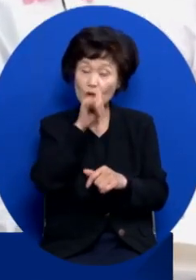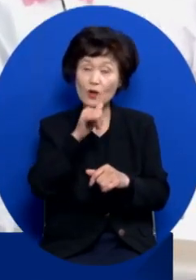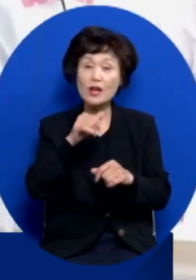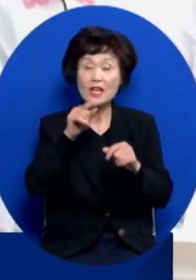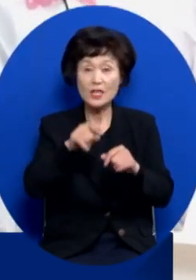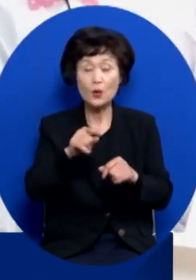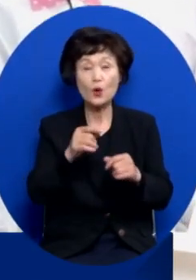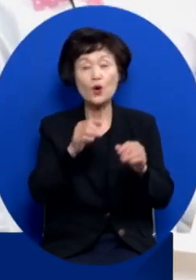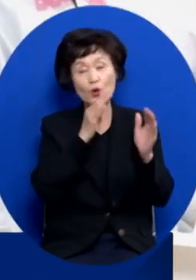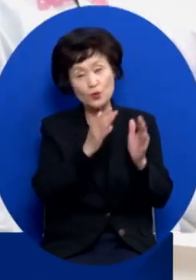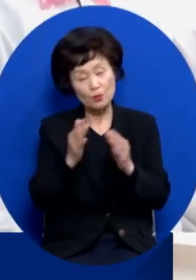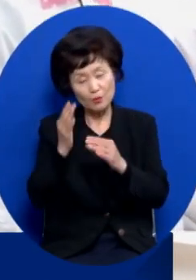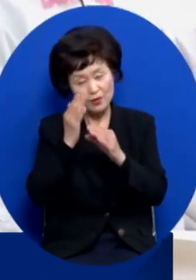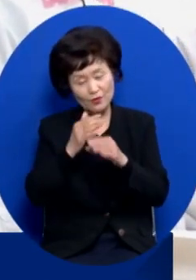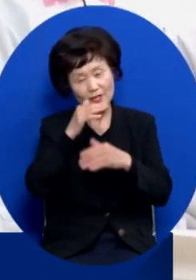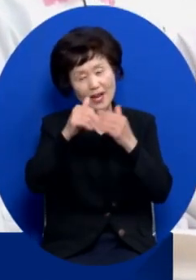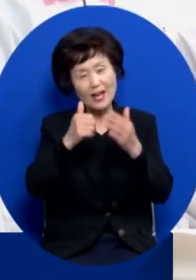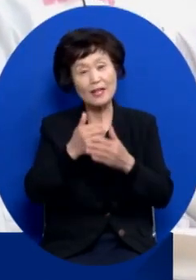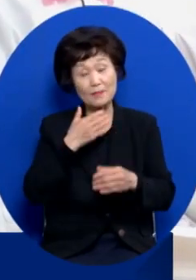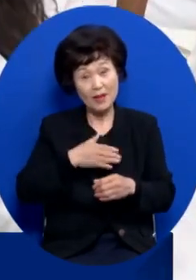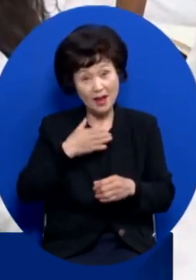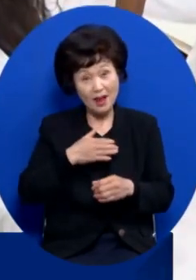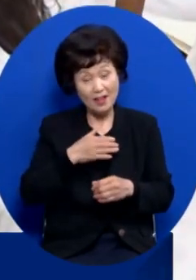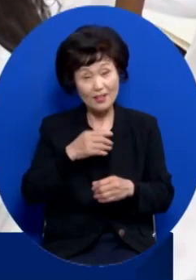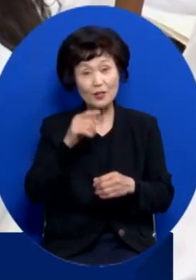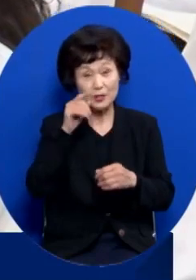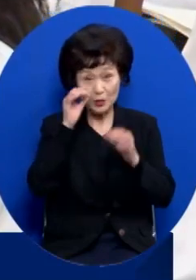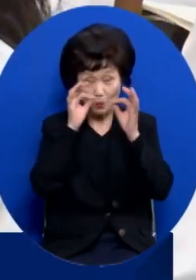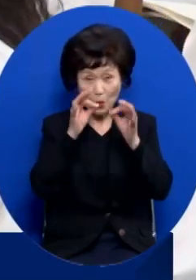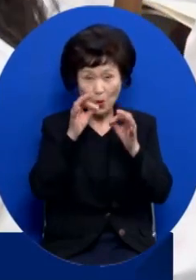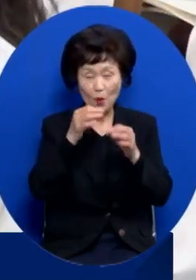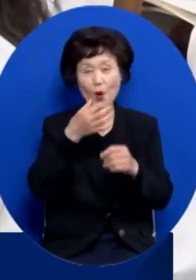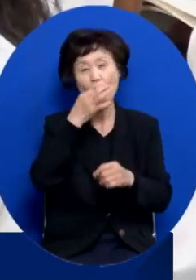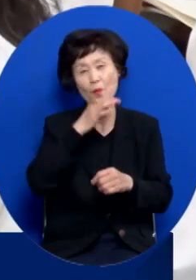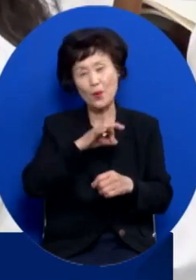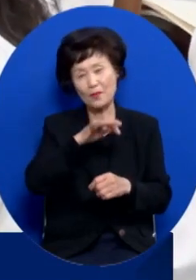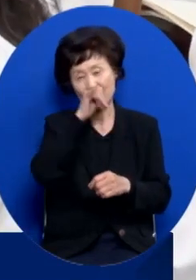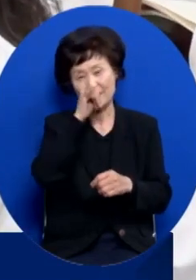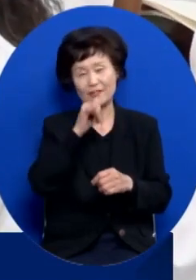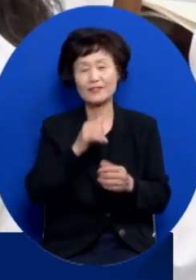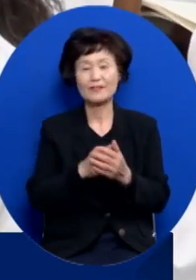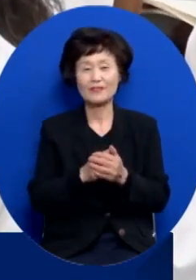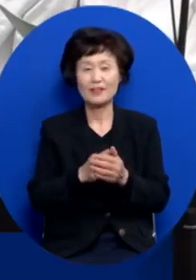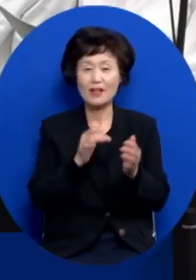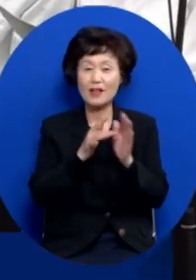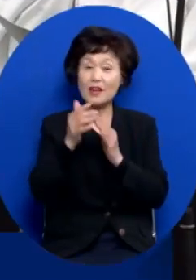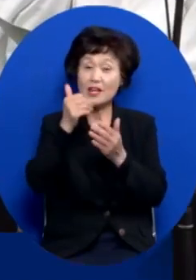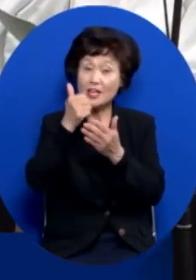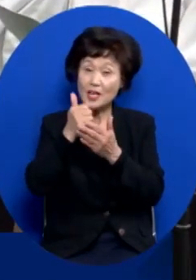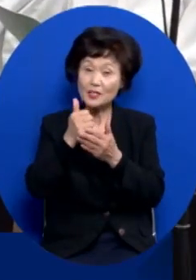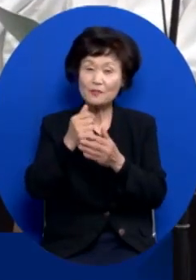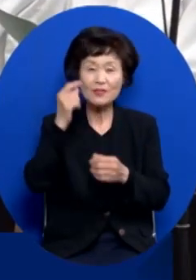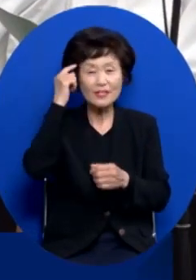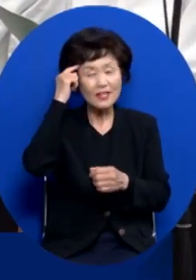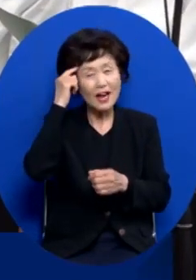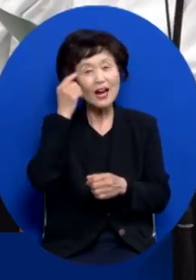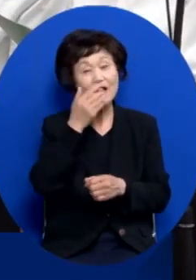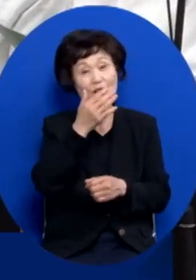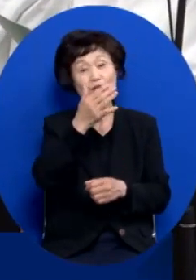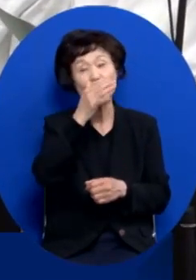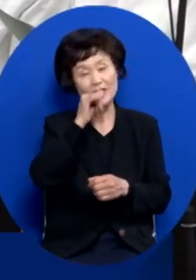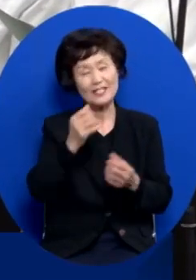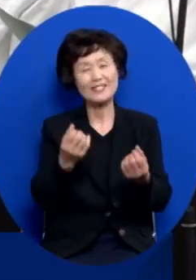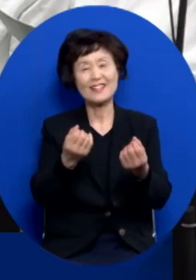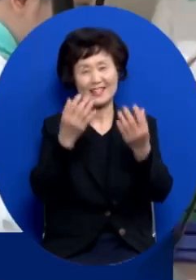알아가시는 모습을 보면서 보람을 느꼈습니다. 우리 또 예수님을 또 생각할 수 있는 또 그런 절기라고